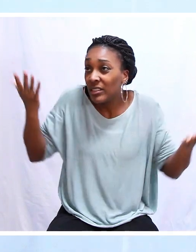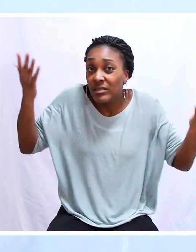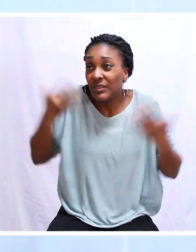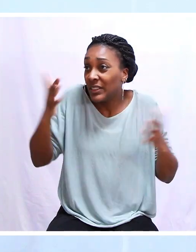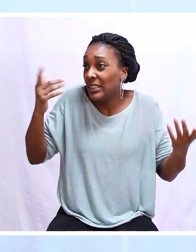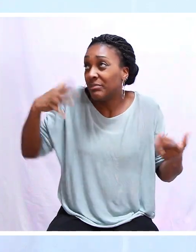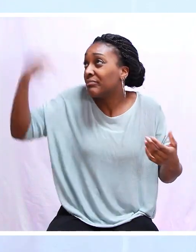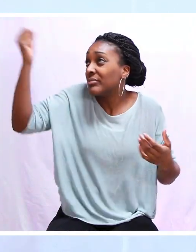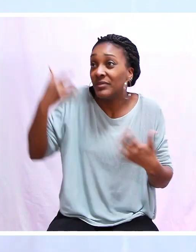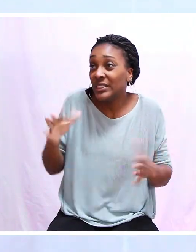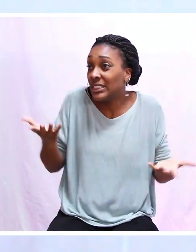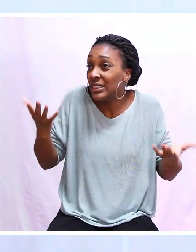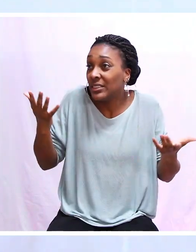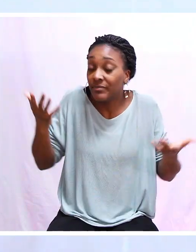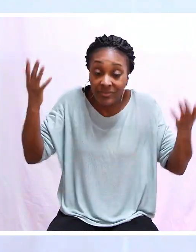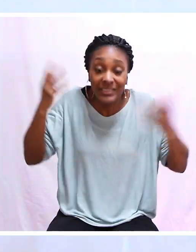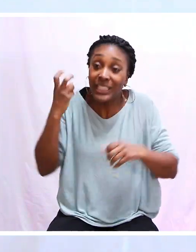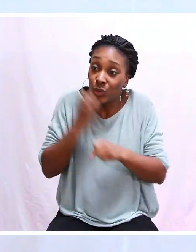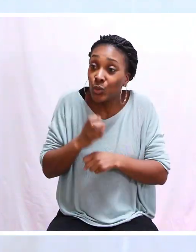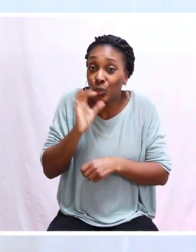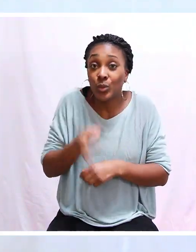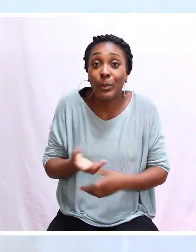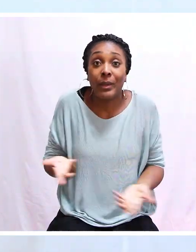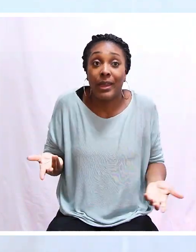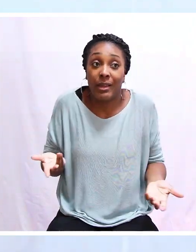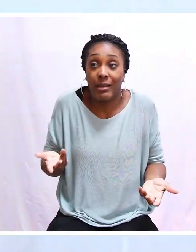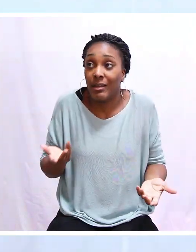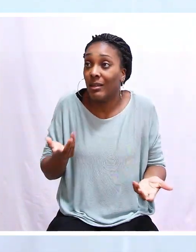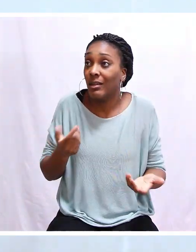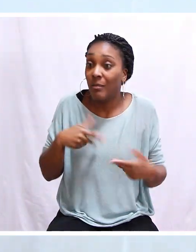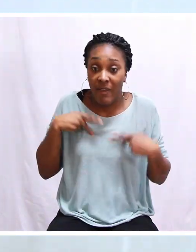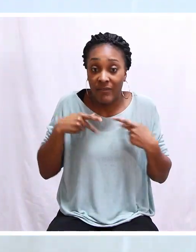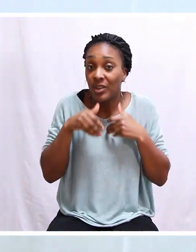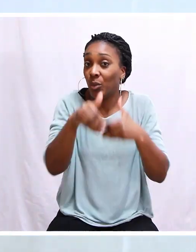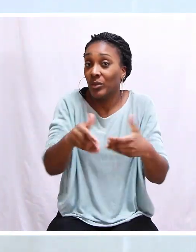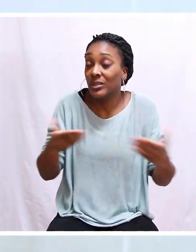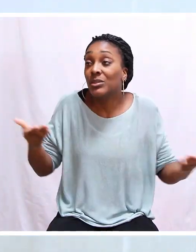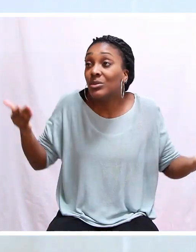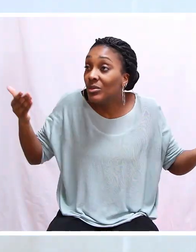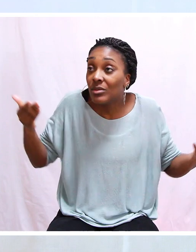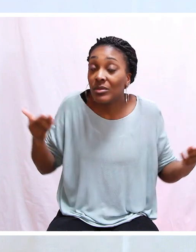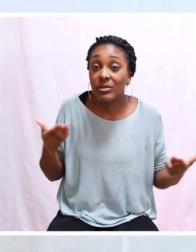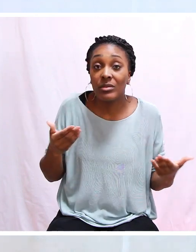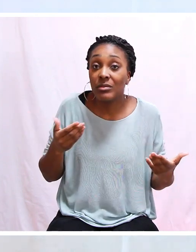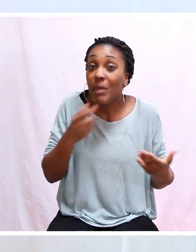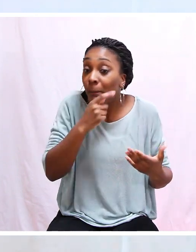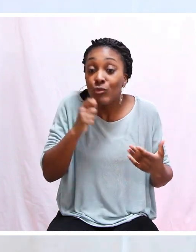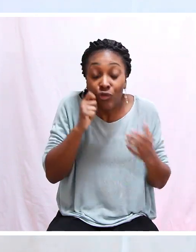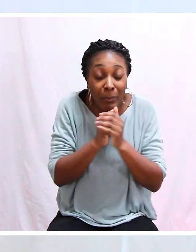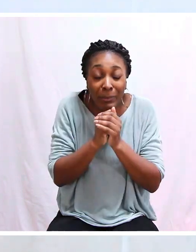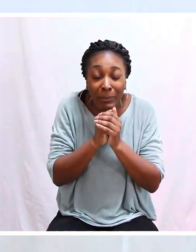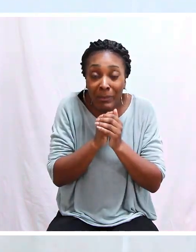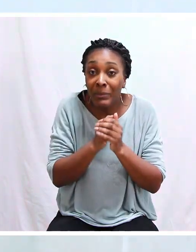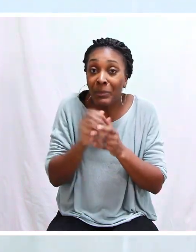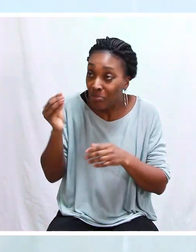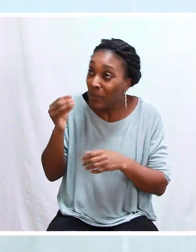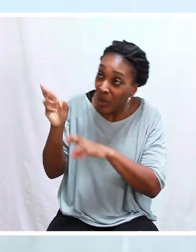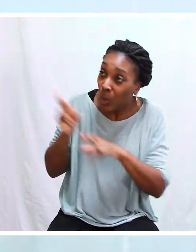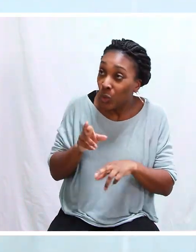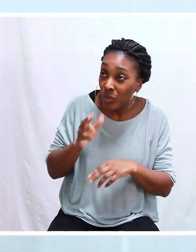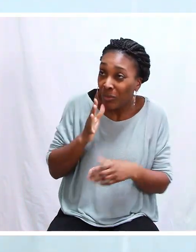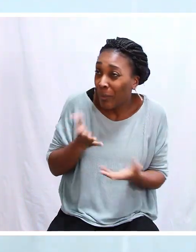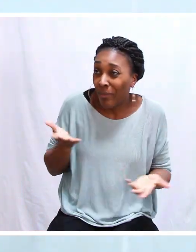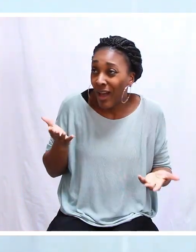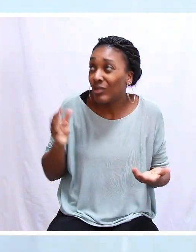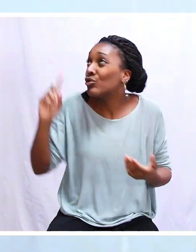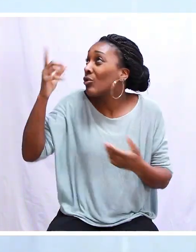page. Et il dit non, j'ai perdu un enfant, c'est dur, mais j'ai encore une vie à vivre. Et c'est pas moi qui vais le faire revenir, Dieu a décidé, l'a